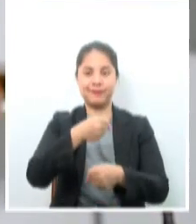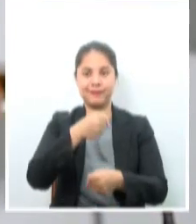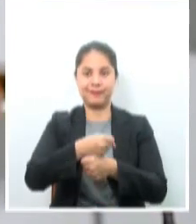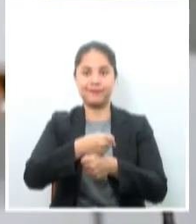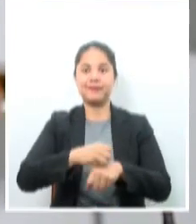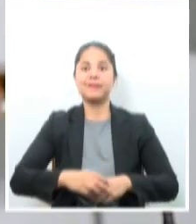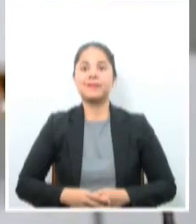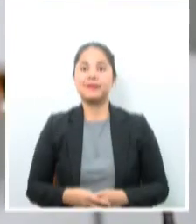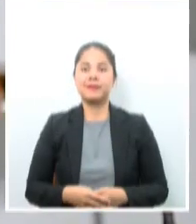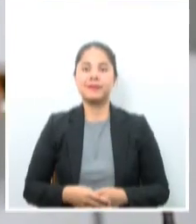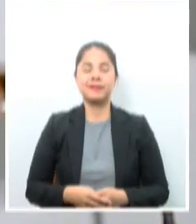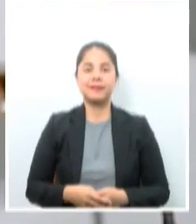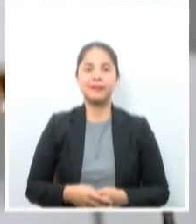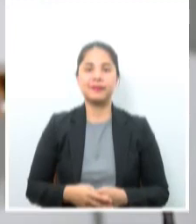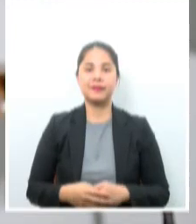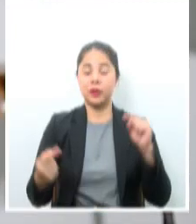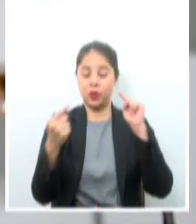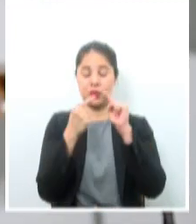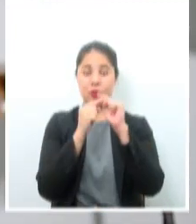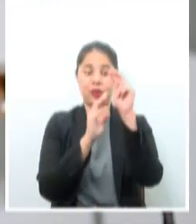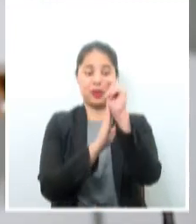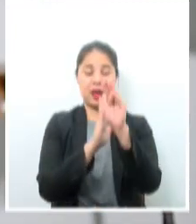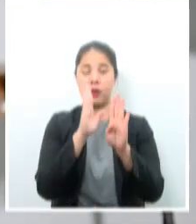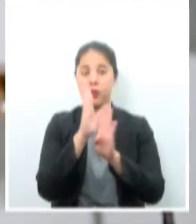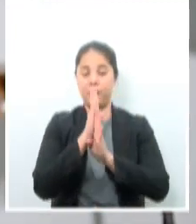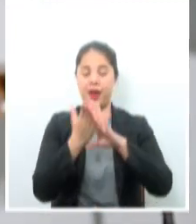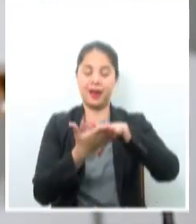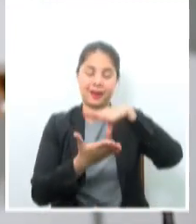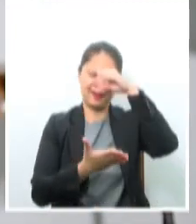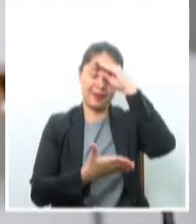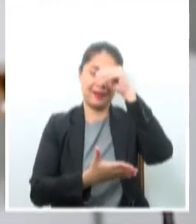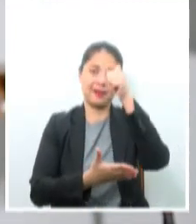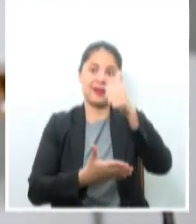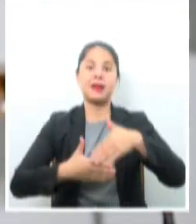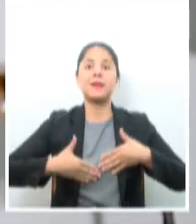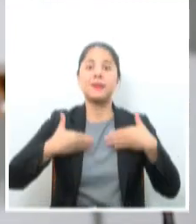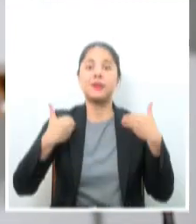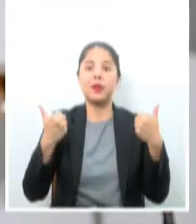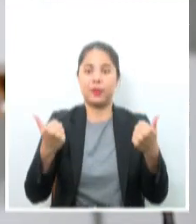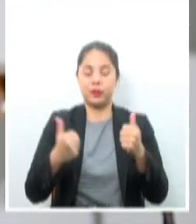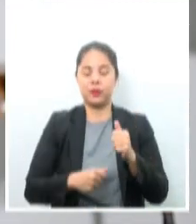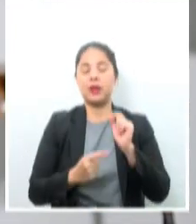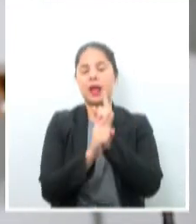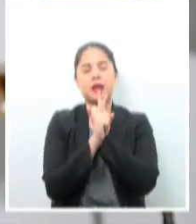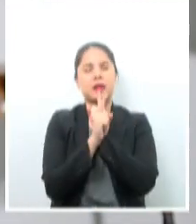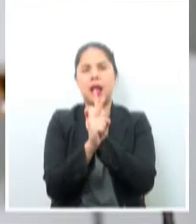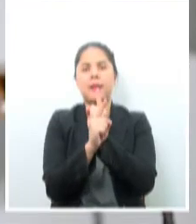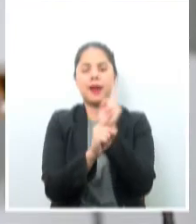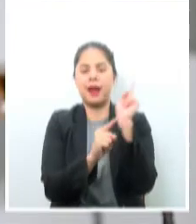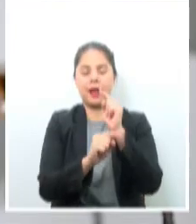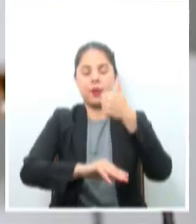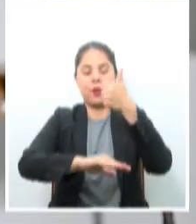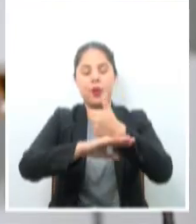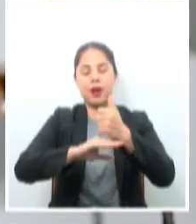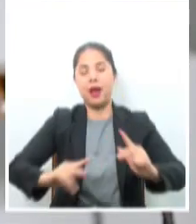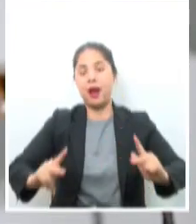Earn ตามนโยบายเรียนดีมีความสุขของท่านพลตำรวจเอกเพิ่มพูน